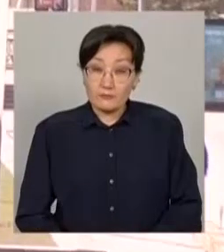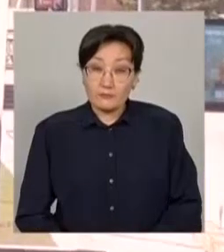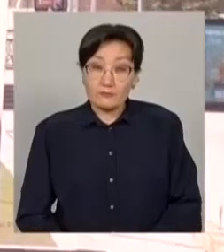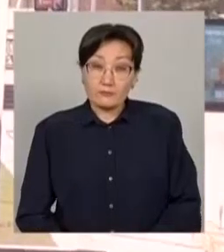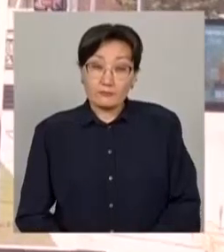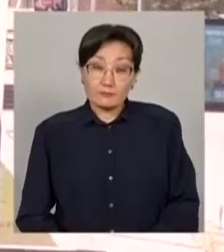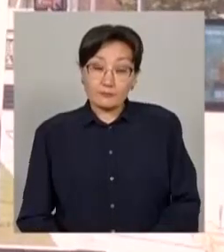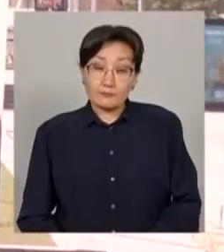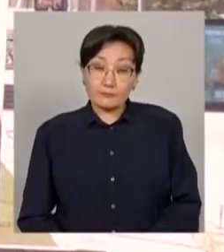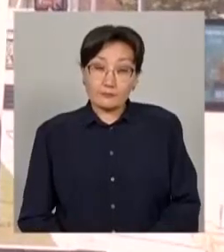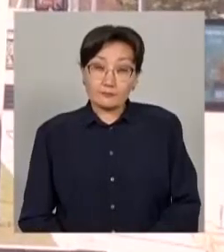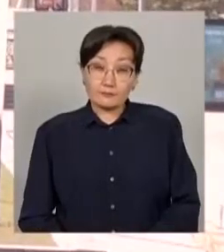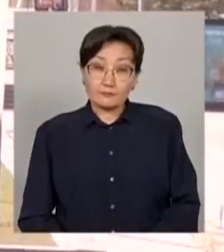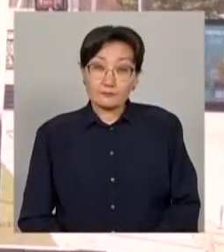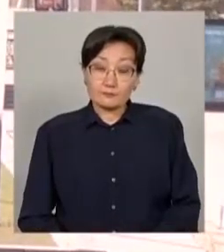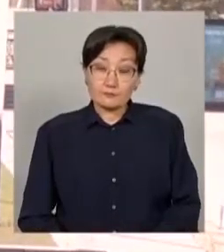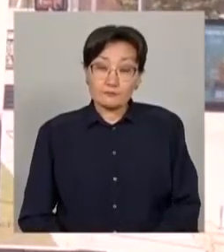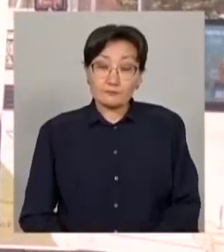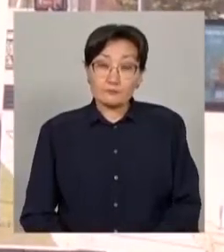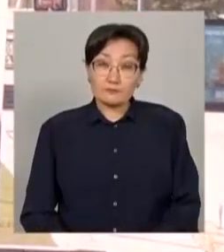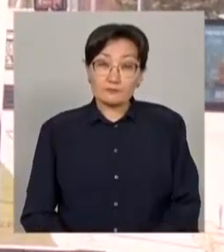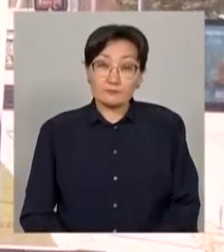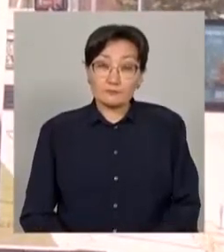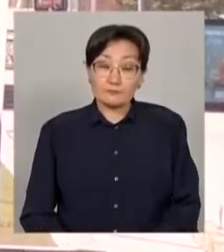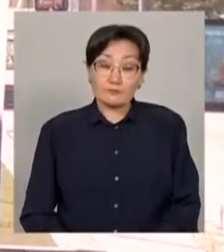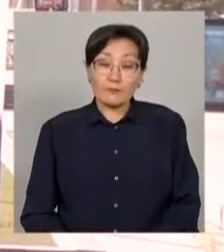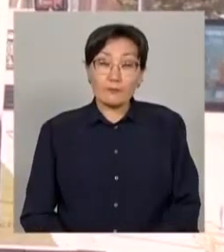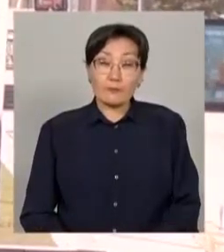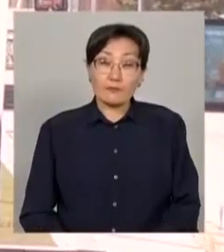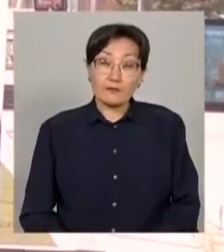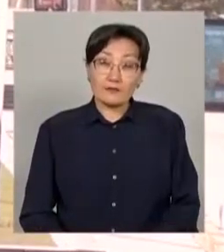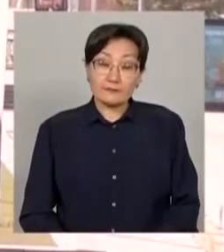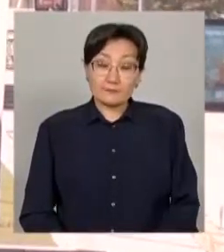Өмір Серікбекұлы, Нұрлан Өтегенов, Ринат Өтеев, Алматы телеарнасы, Астана.